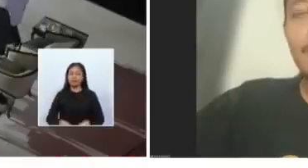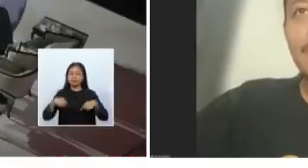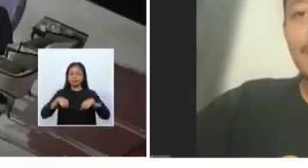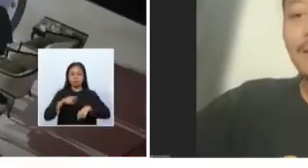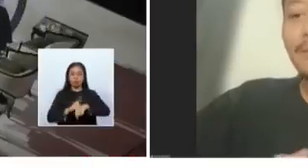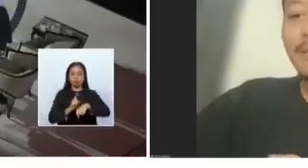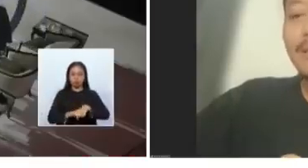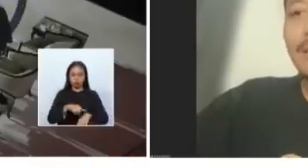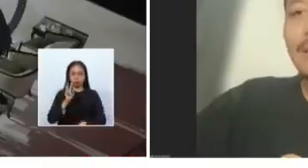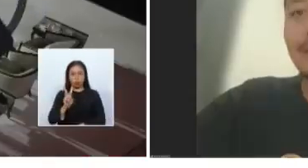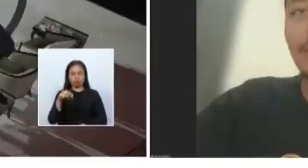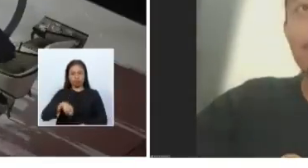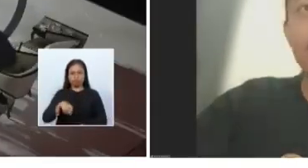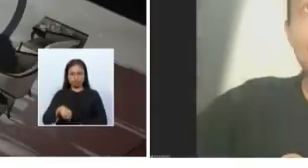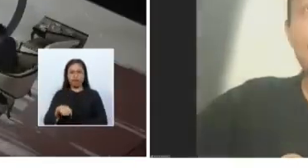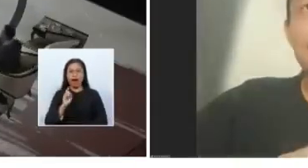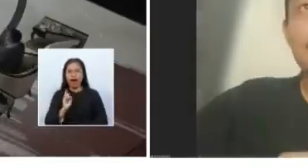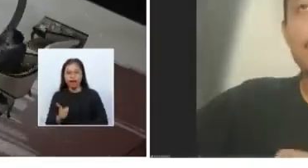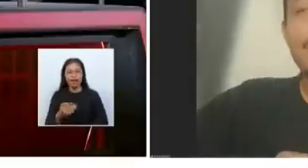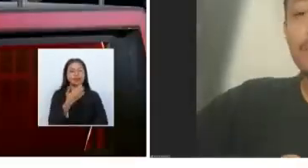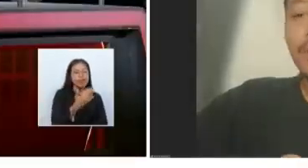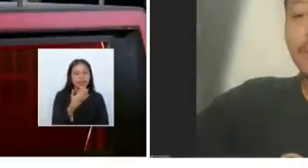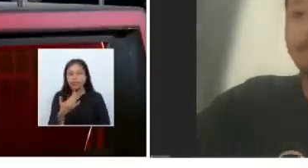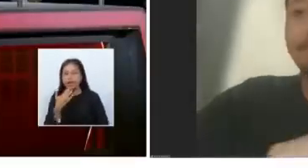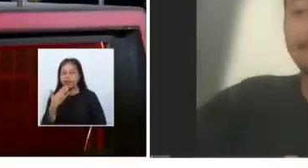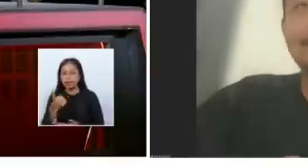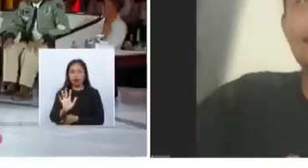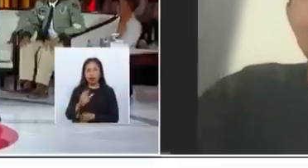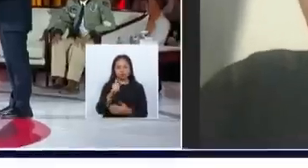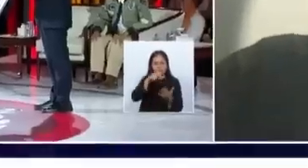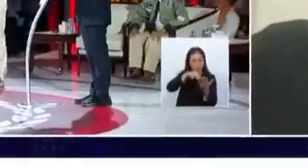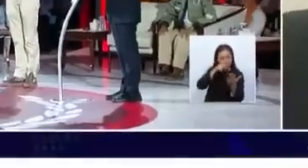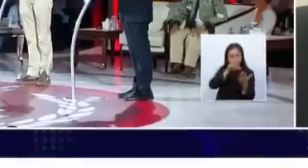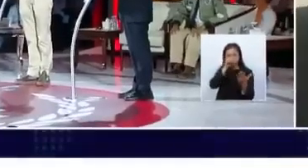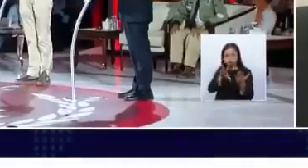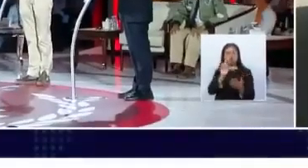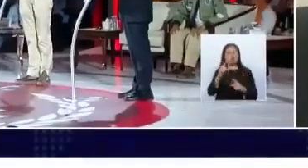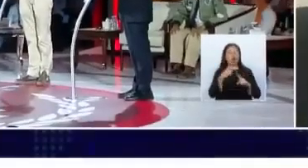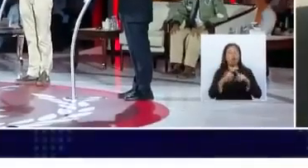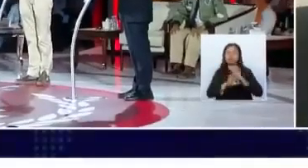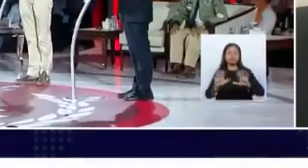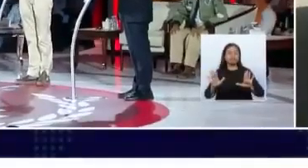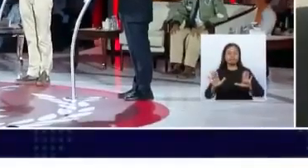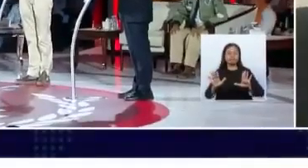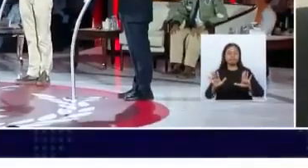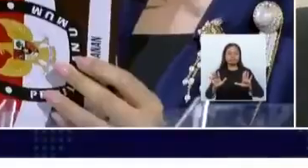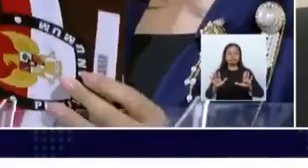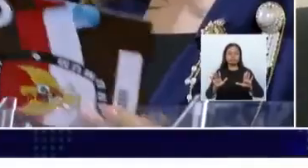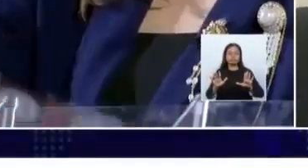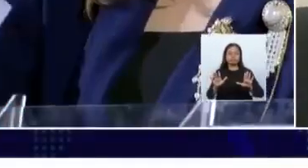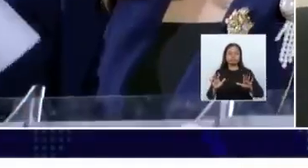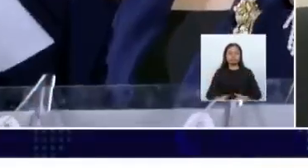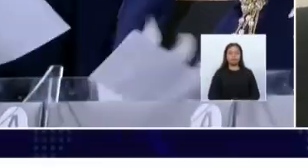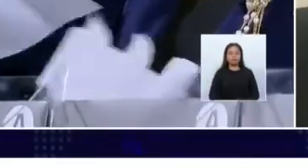banyak dibicarakan itu oleh publik. Nah, Mas Novan, ya. Sorry saya potong sedikit. Itu yang paling banyak dibicarakan. Terima kasih,